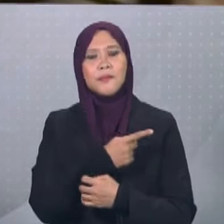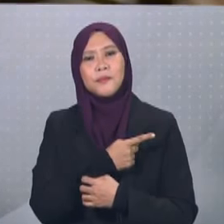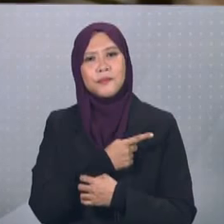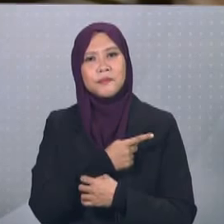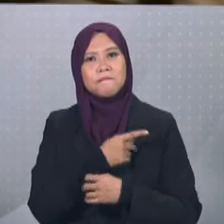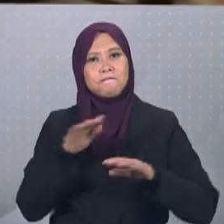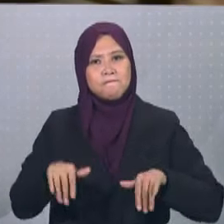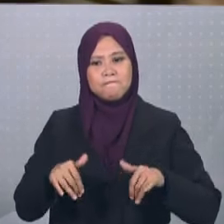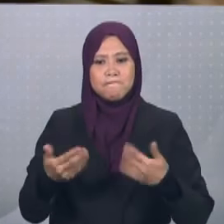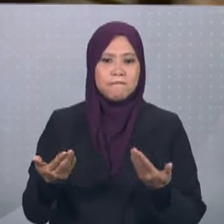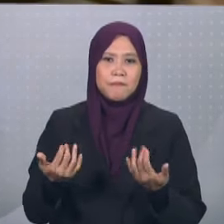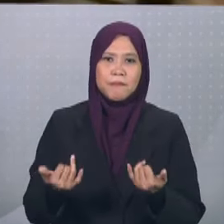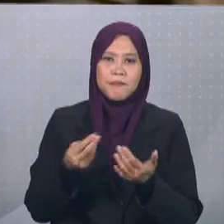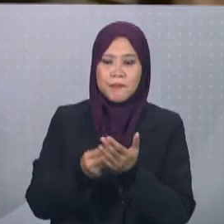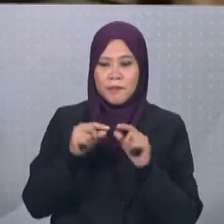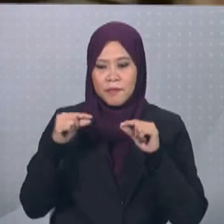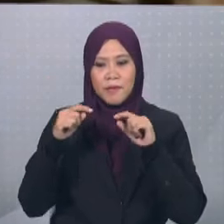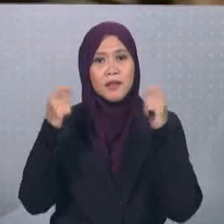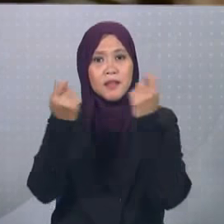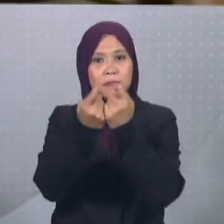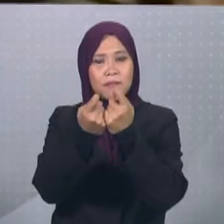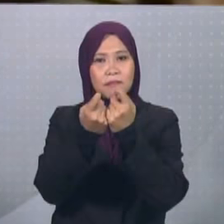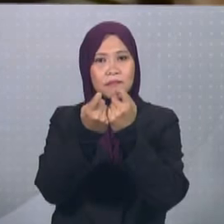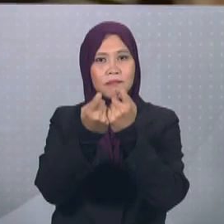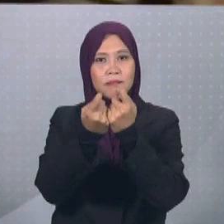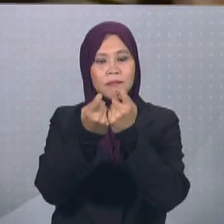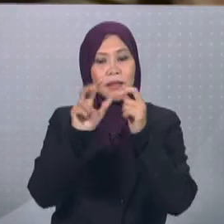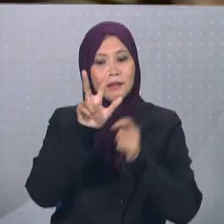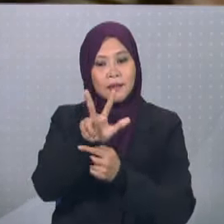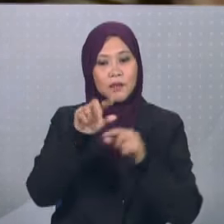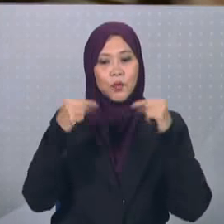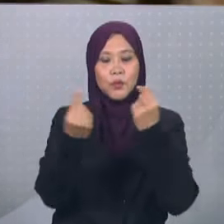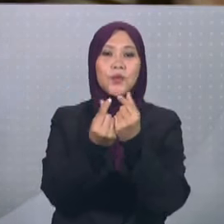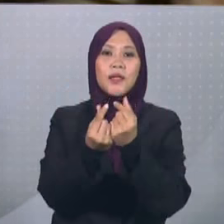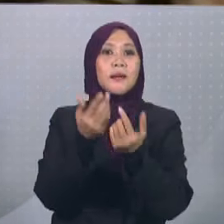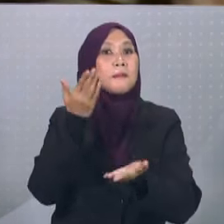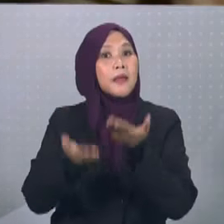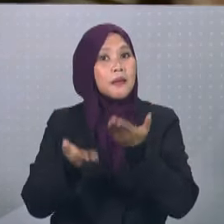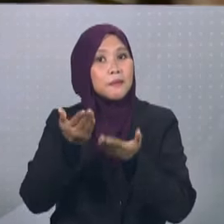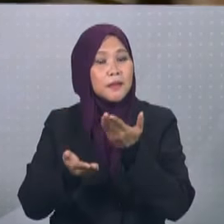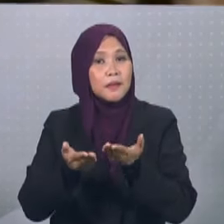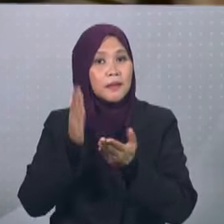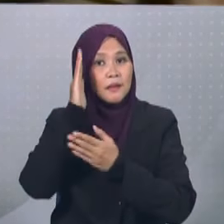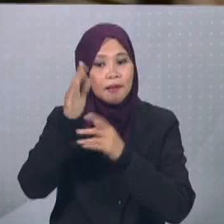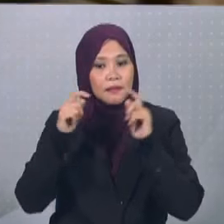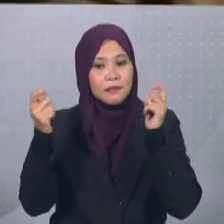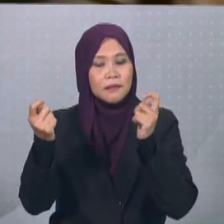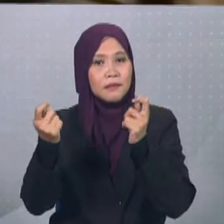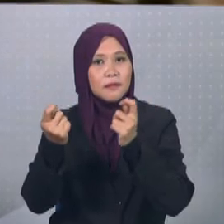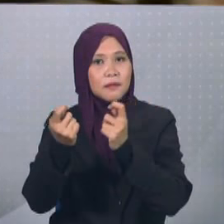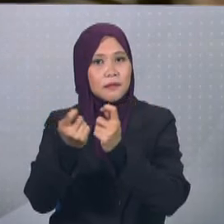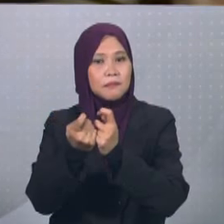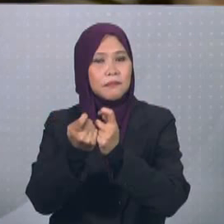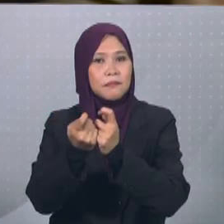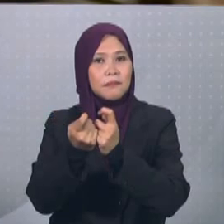provided financial assistance to the teams across all three categories, and this will definitely help the teams